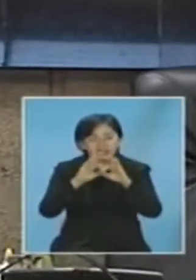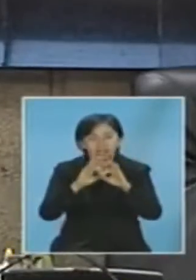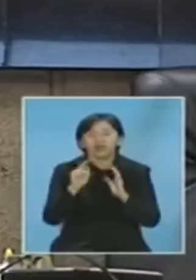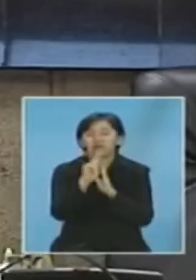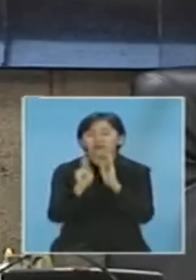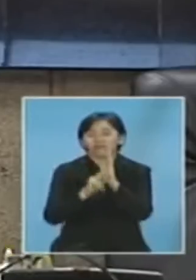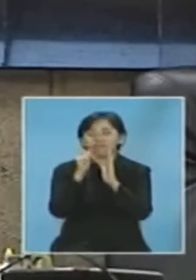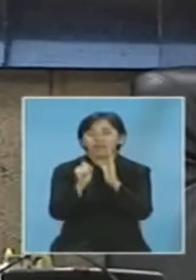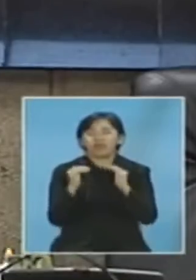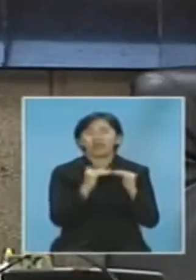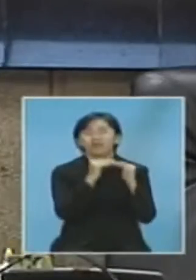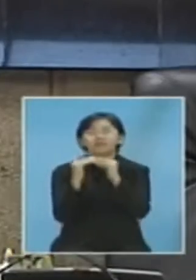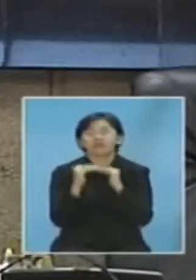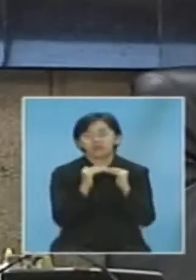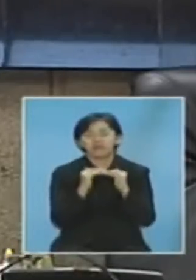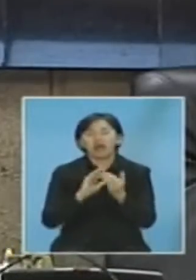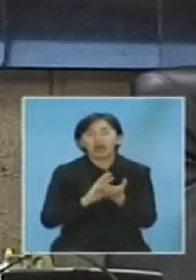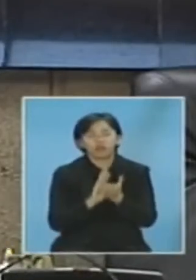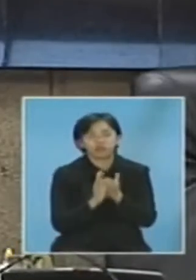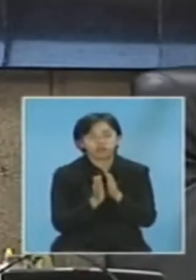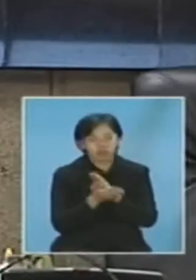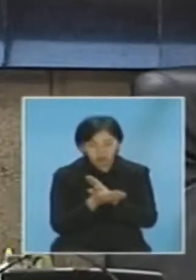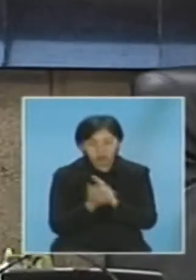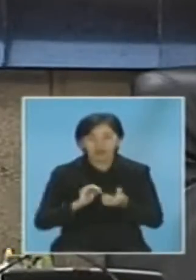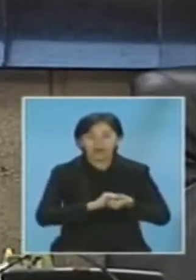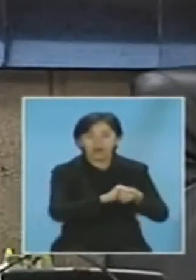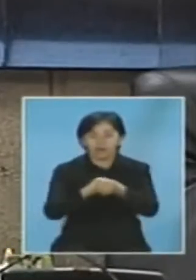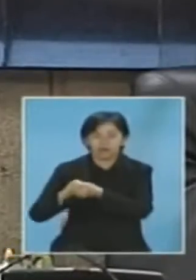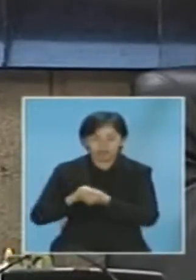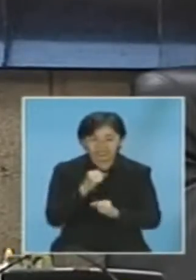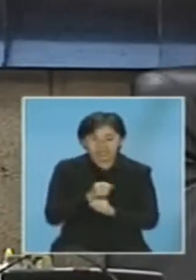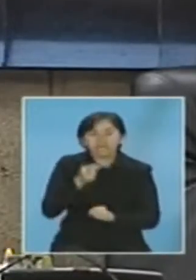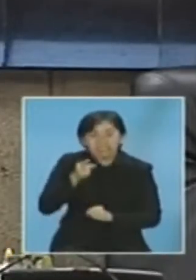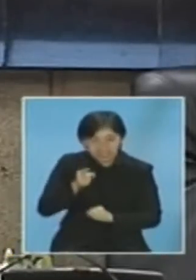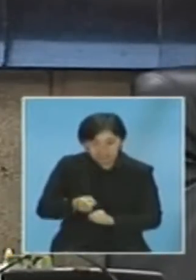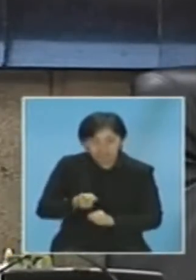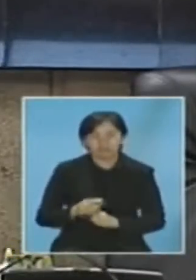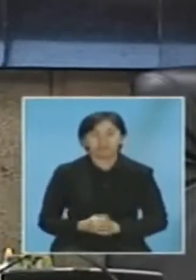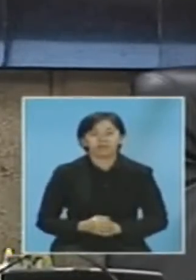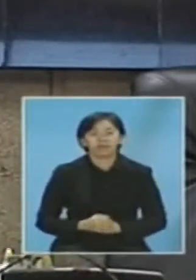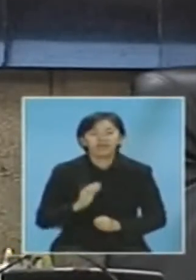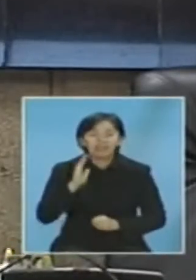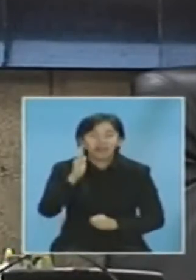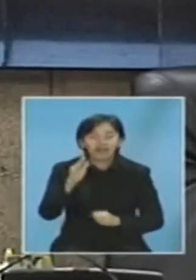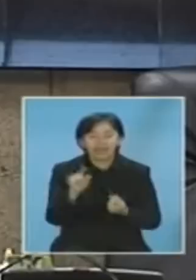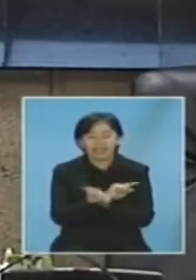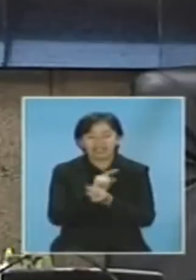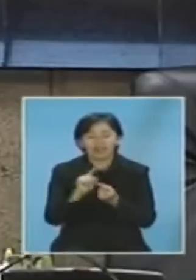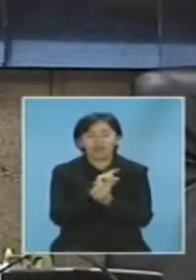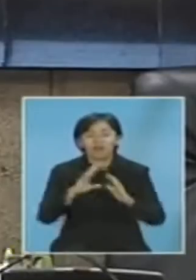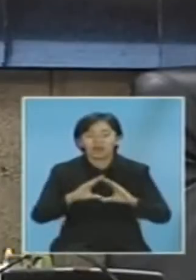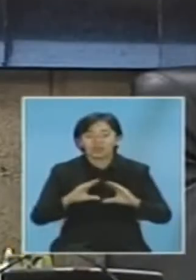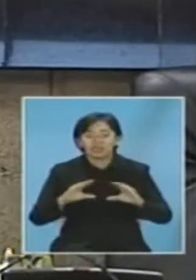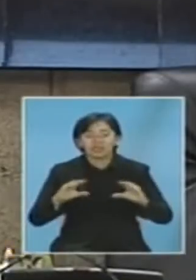รมและเพื่อให้การปฏิรูปและการปรองดองที่แท้จริงเกิดขึ้นอันจะนำมาซึ่งความสุข